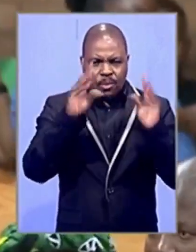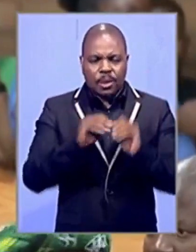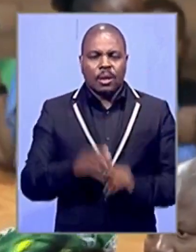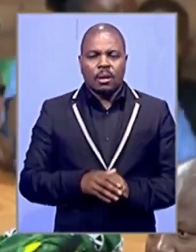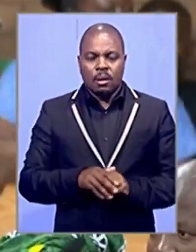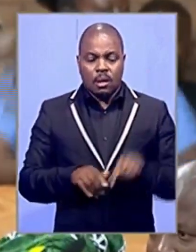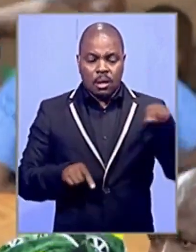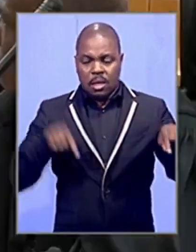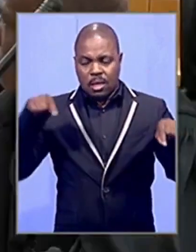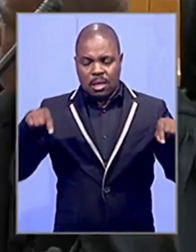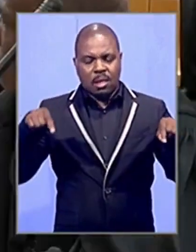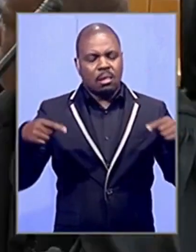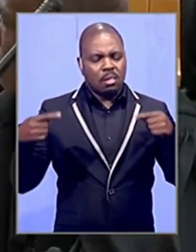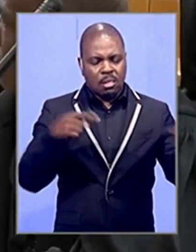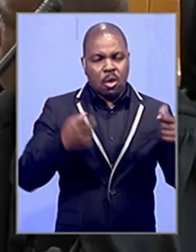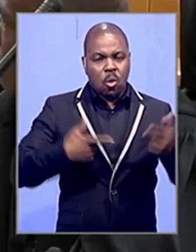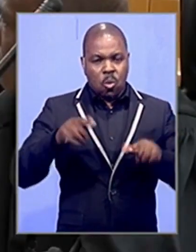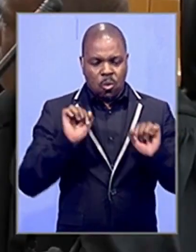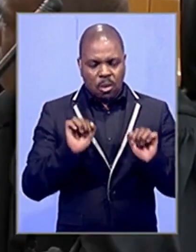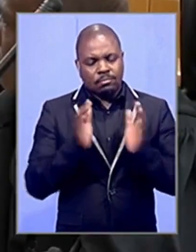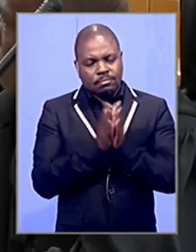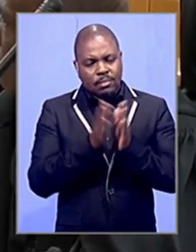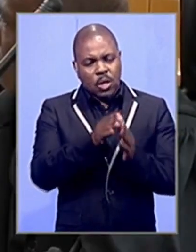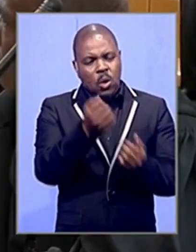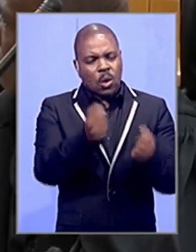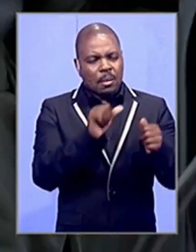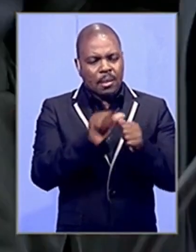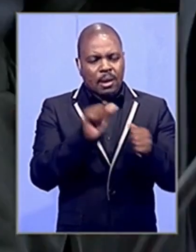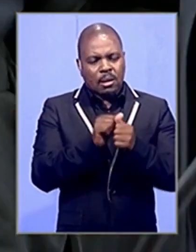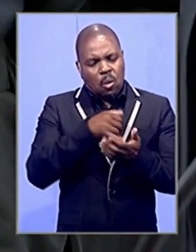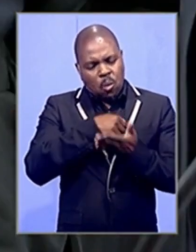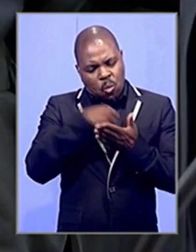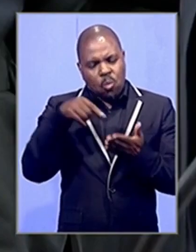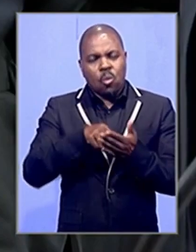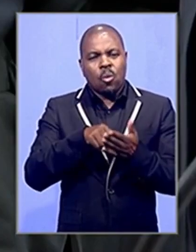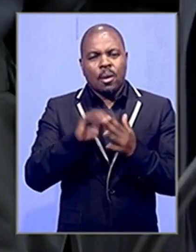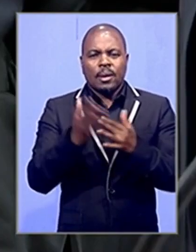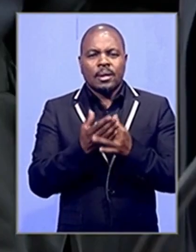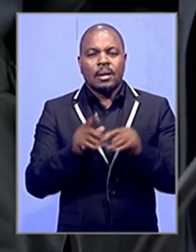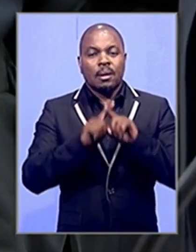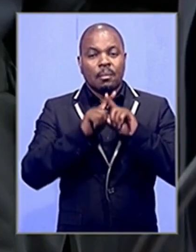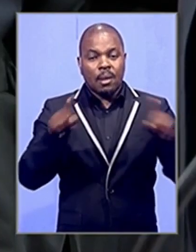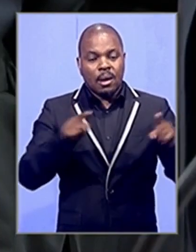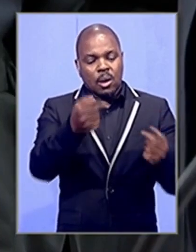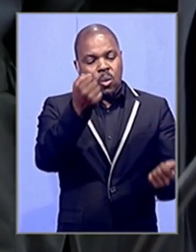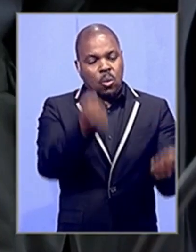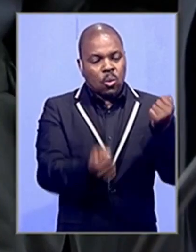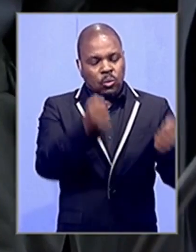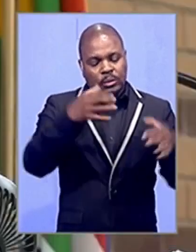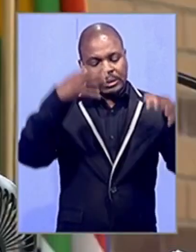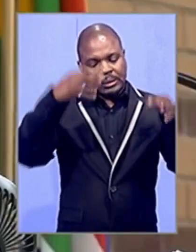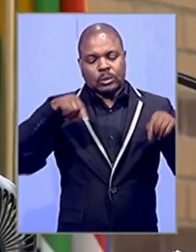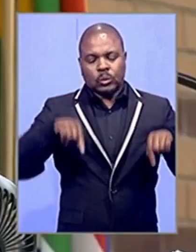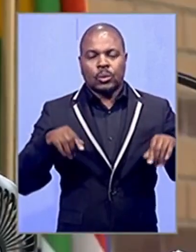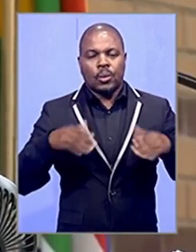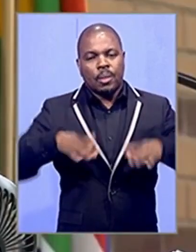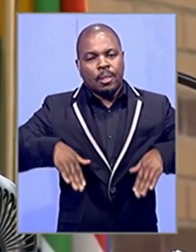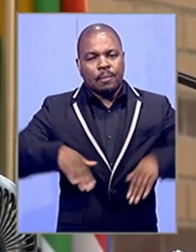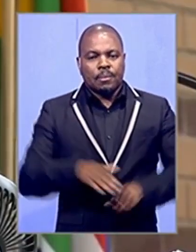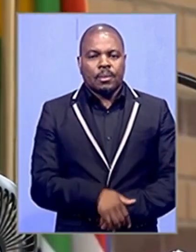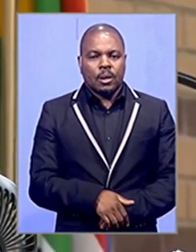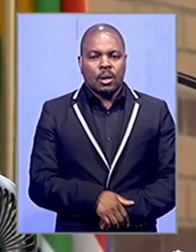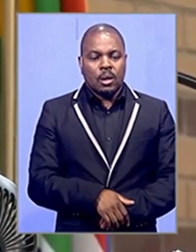bobedi ba lopile kgotlatshekelo go kgapela thoko morero ono. Fela kgotlatshekelo ga ya rebola Kahlolo gompieno. The order of this court